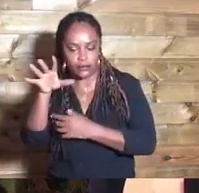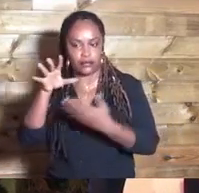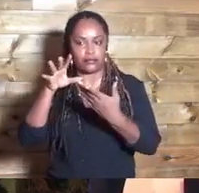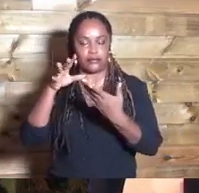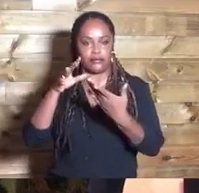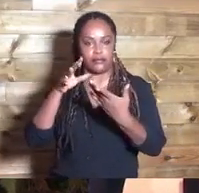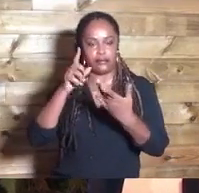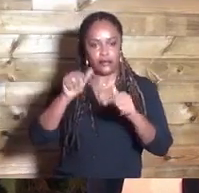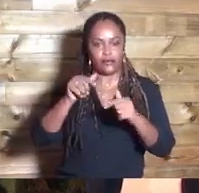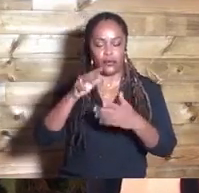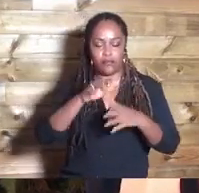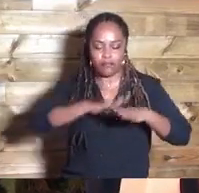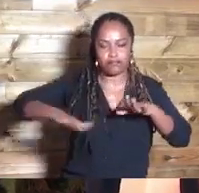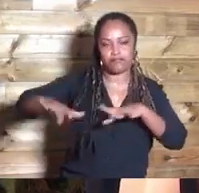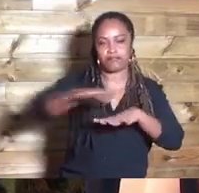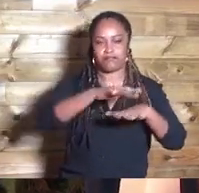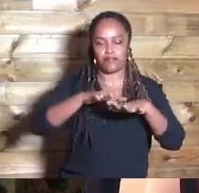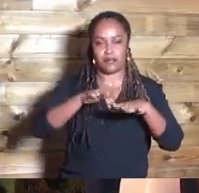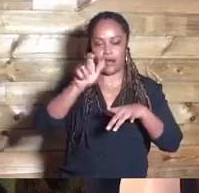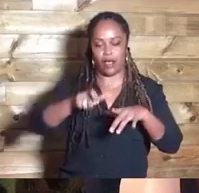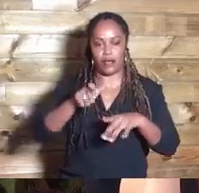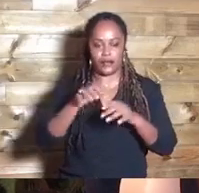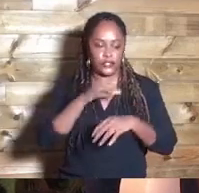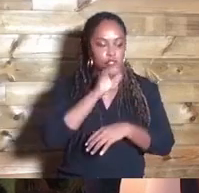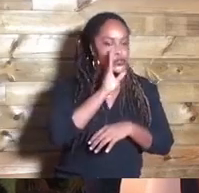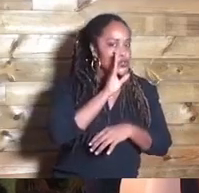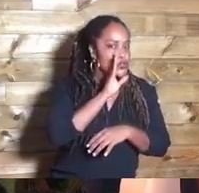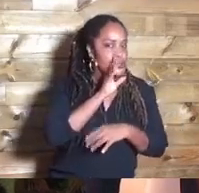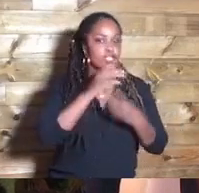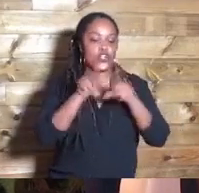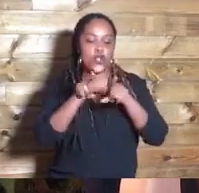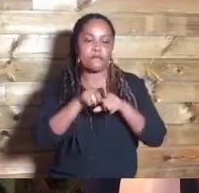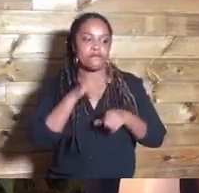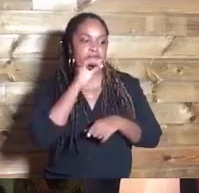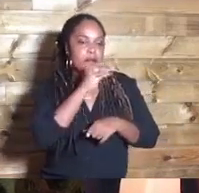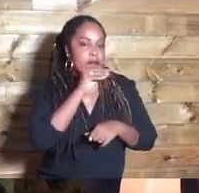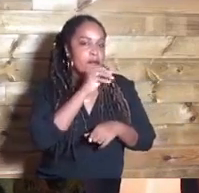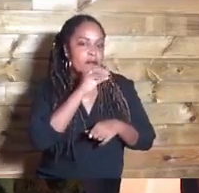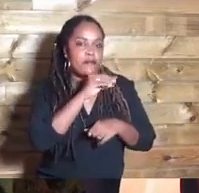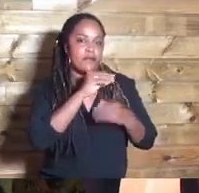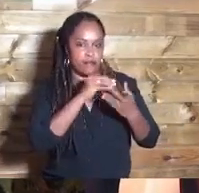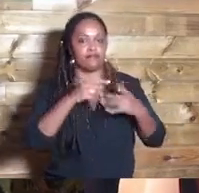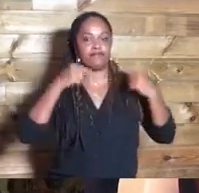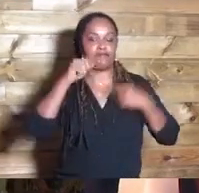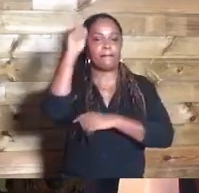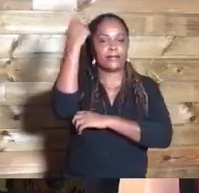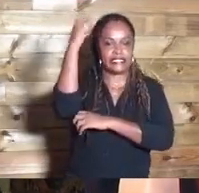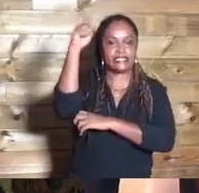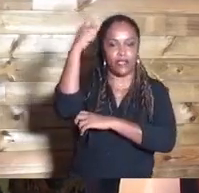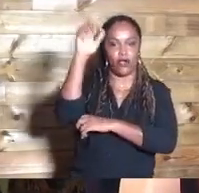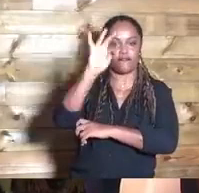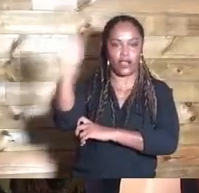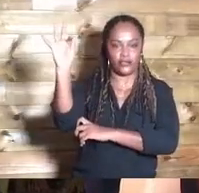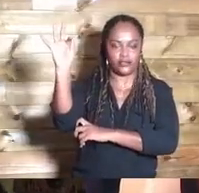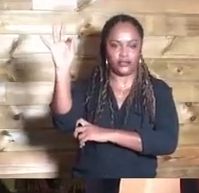qui parlaient à l'oreille du président français et de son mouvement En Marche. Ils nous